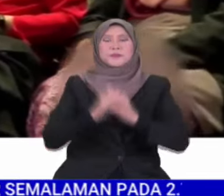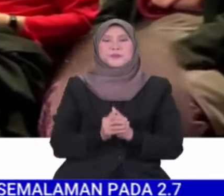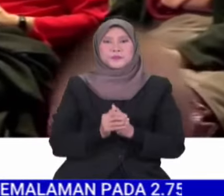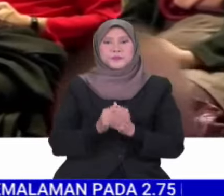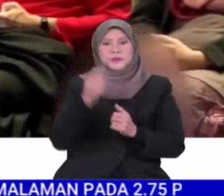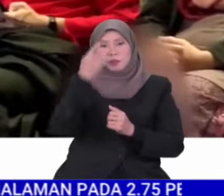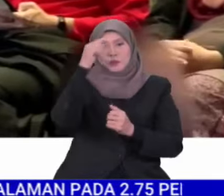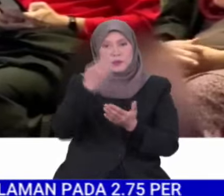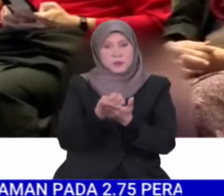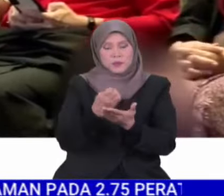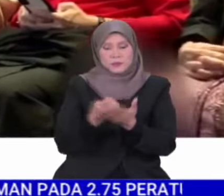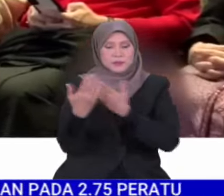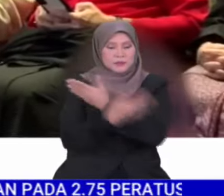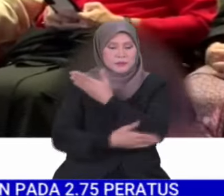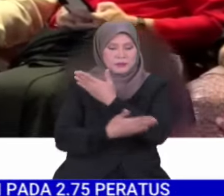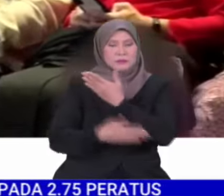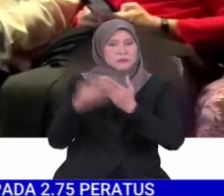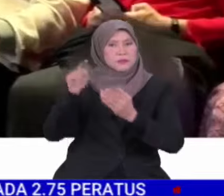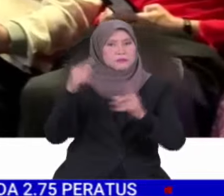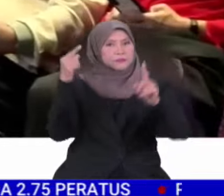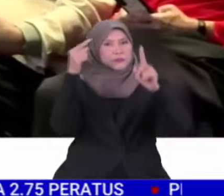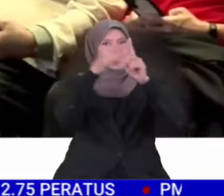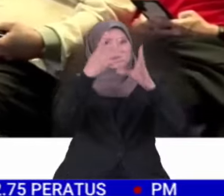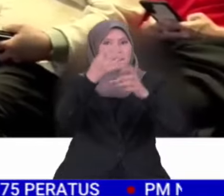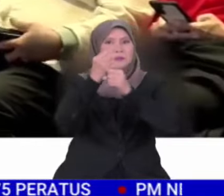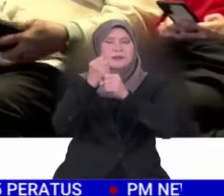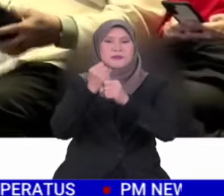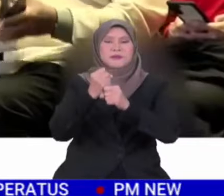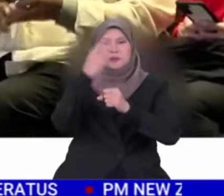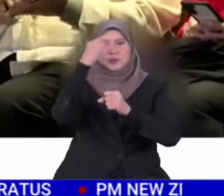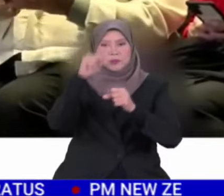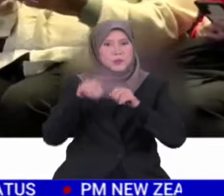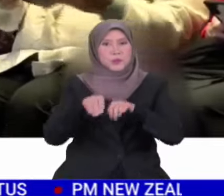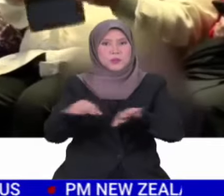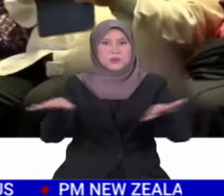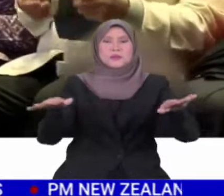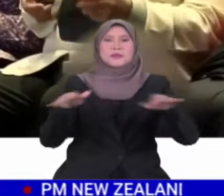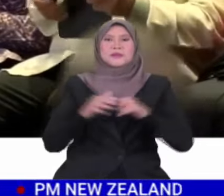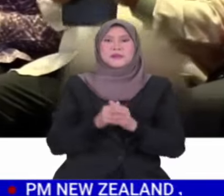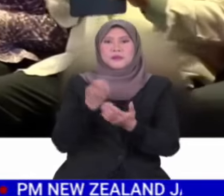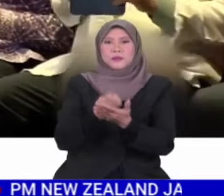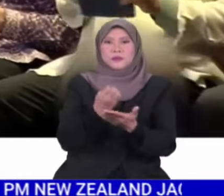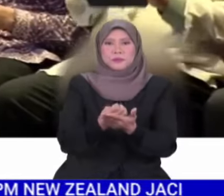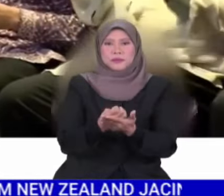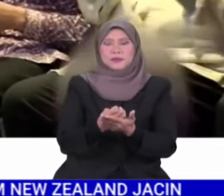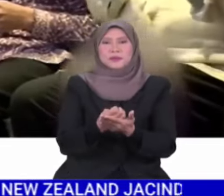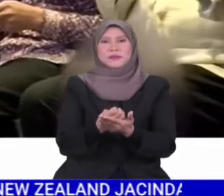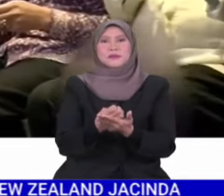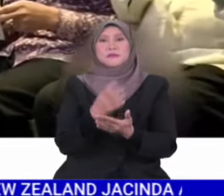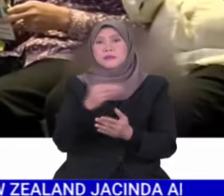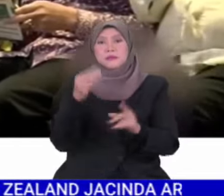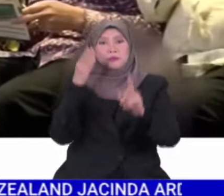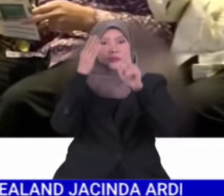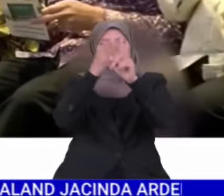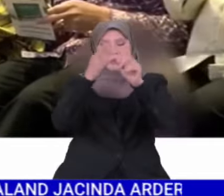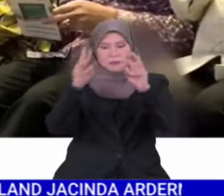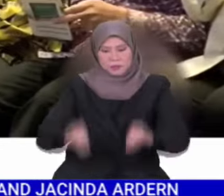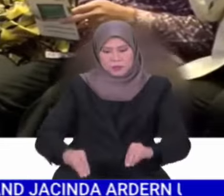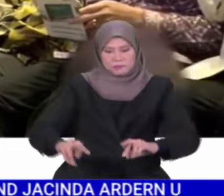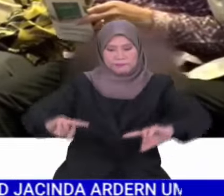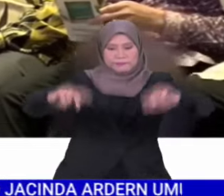dan pengembangan ekonomi negara perlu dicapai dalam konteks yang lebih luas, iaitu ekonomi manusiawi yang mengutamakan